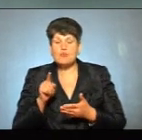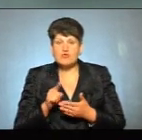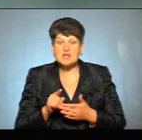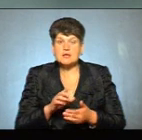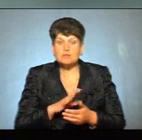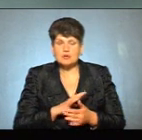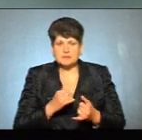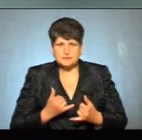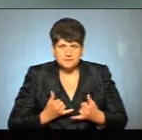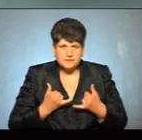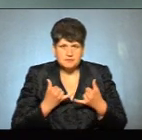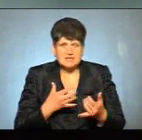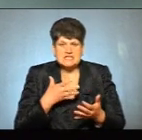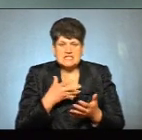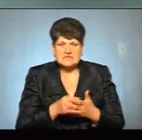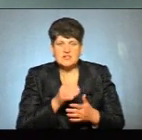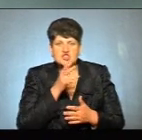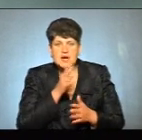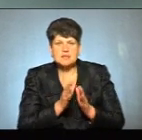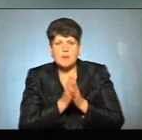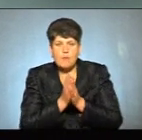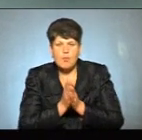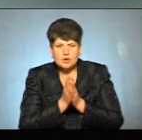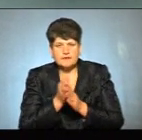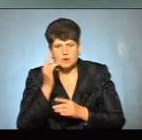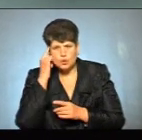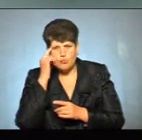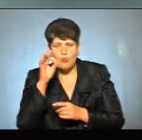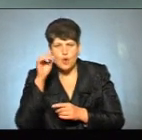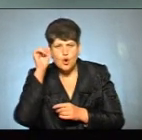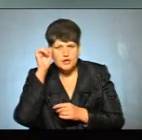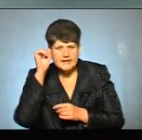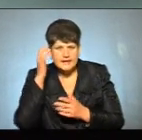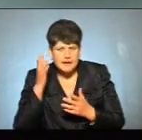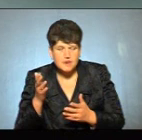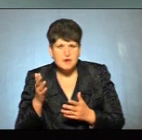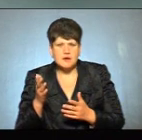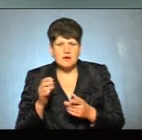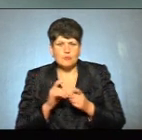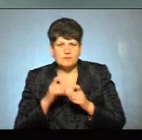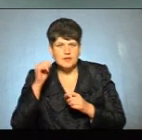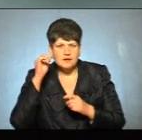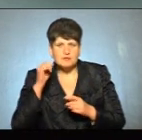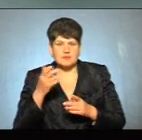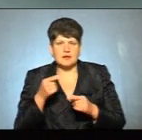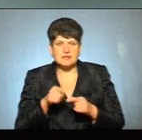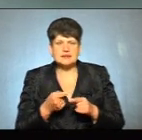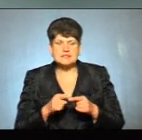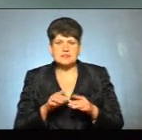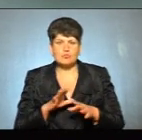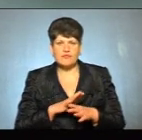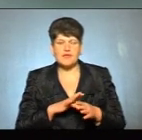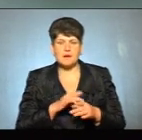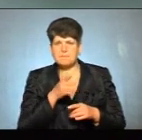були присвятити свій час молитві, роздумам про свої гріхи і боротьбі з гріхами. Для багатьох цей період проходив як звичайний